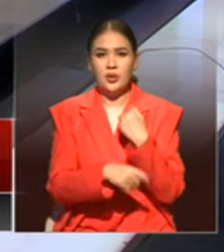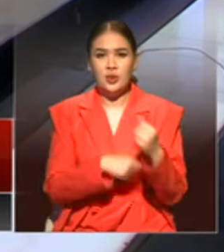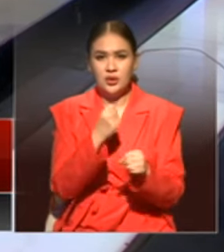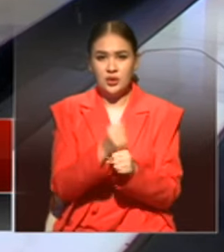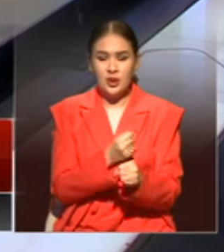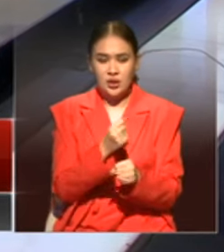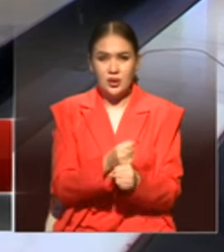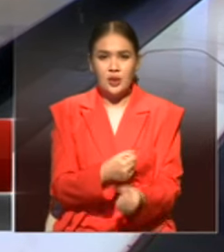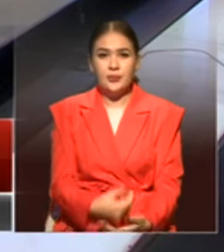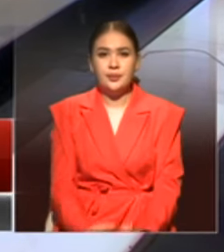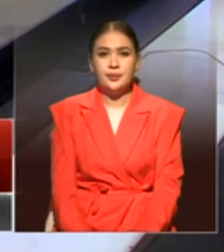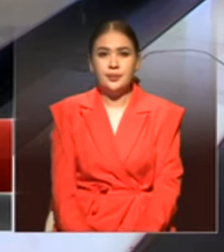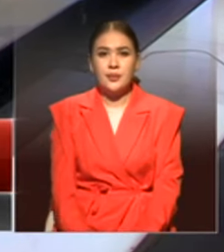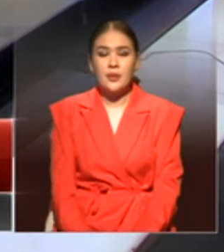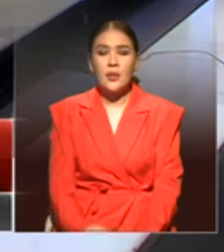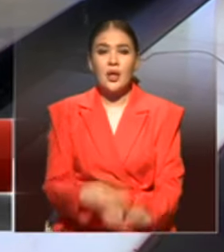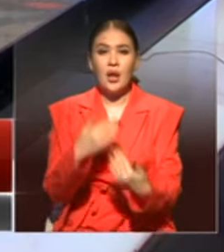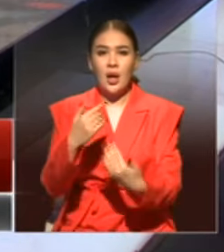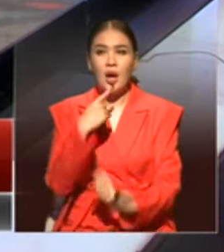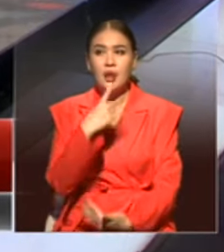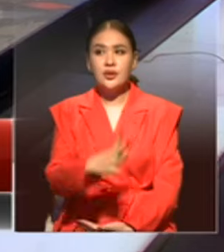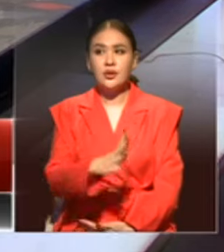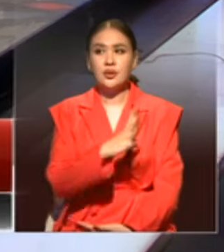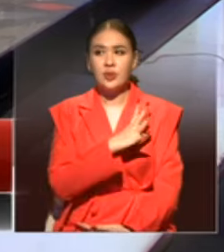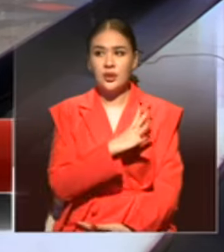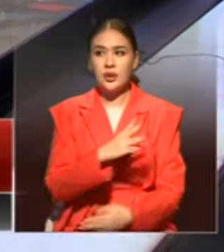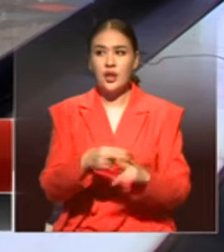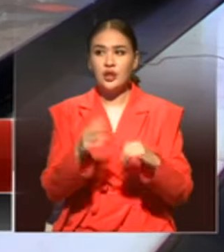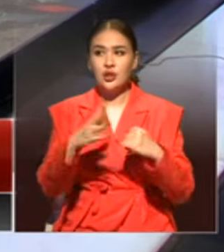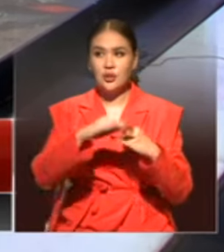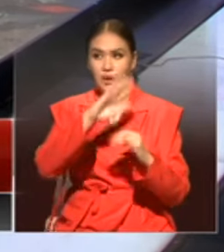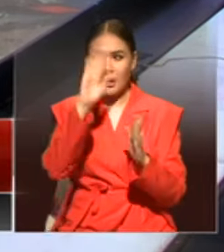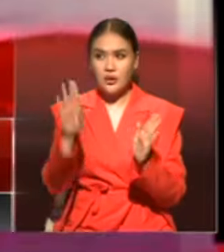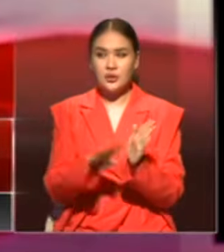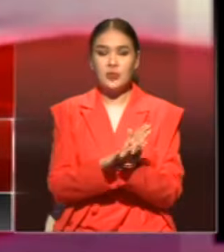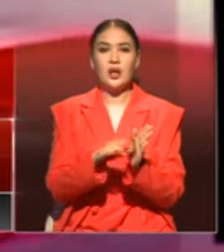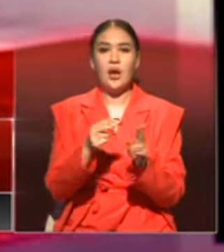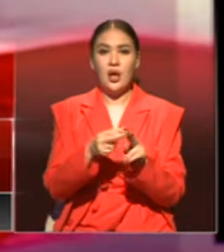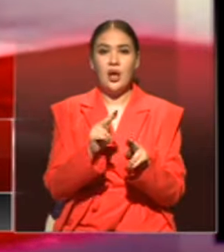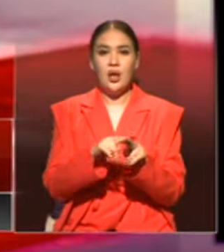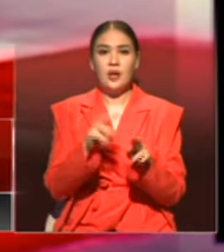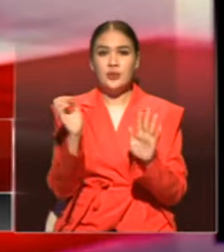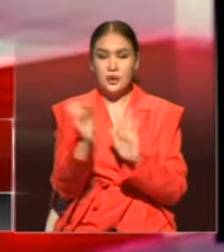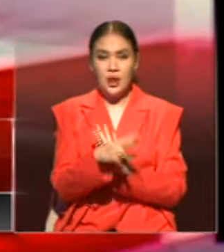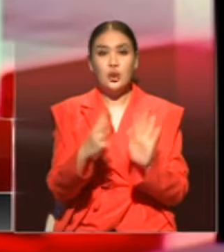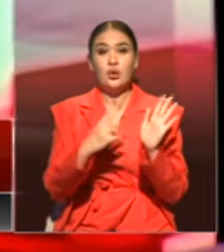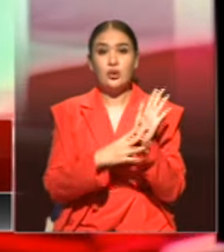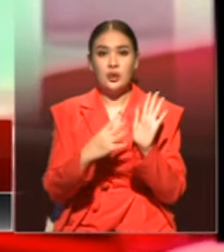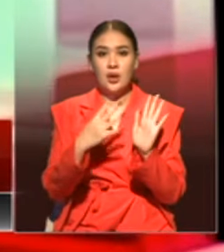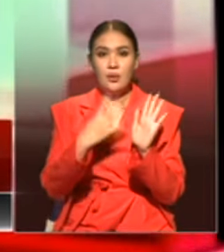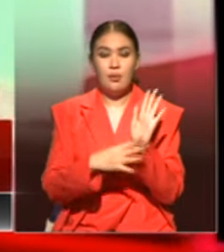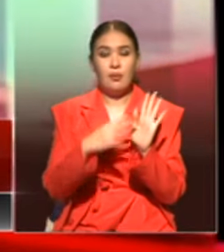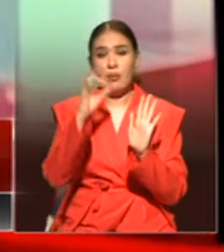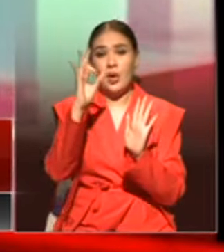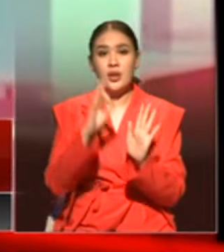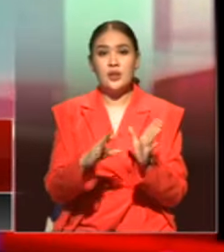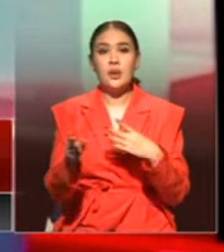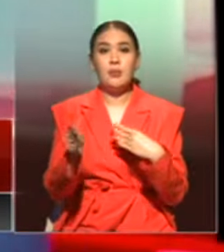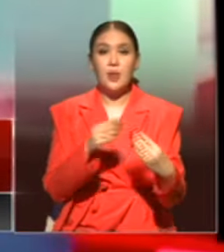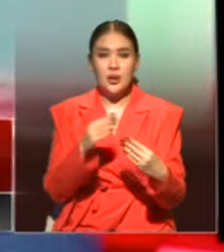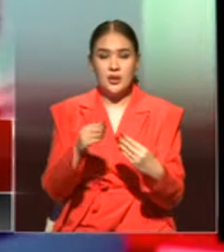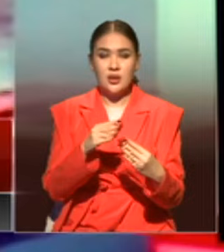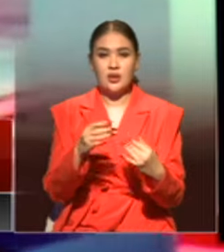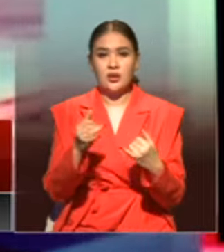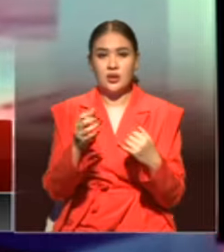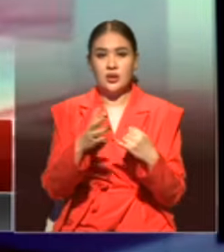Сол жаңағы ағамыздың айтып өткеніндей жер астына көмеміз, одан қалды жаңа 90% пластигіміз жер қойнауында жатыр.